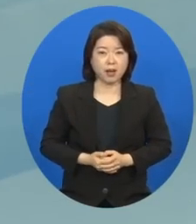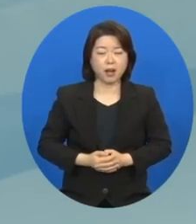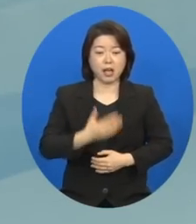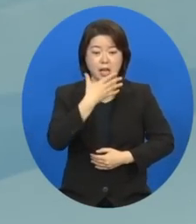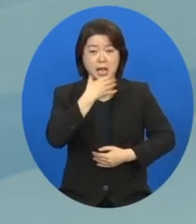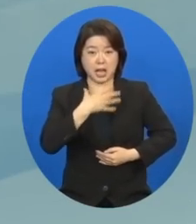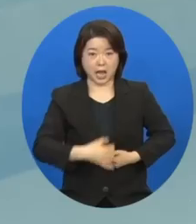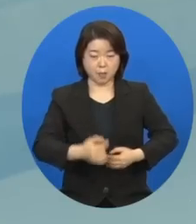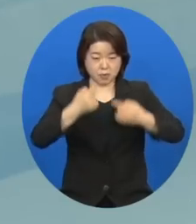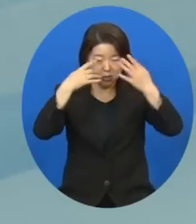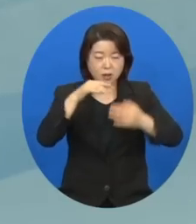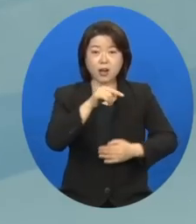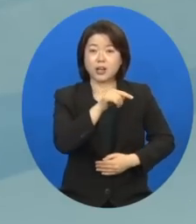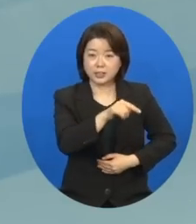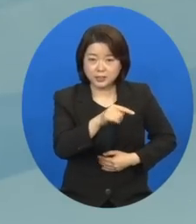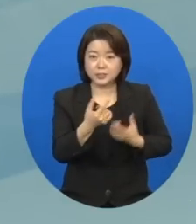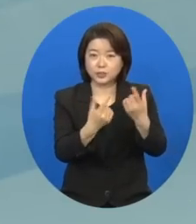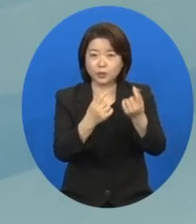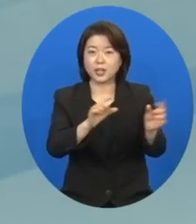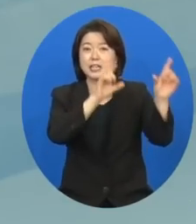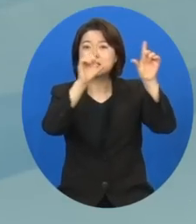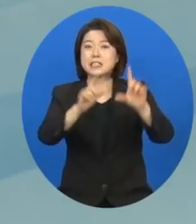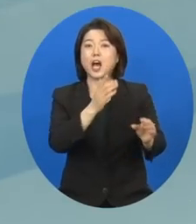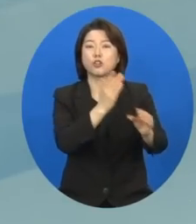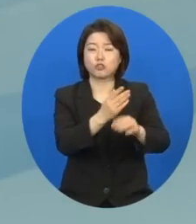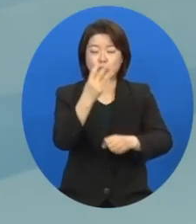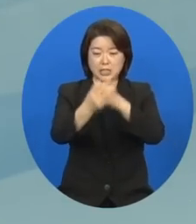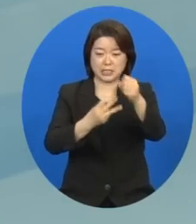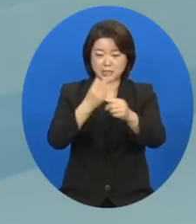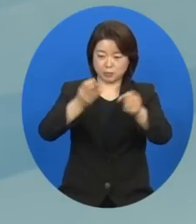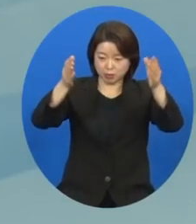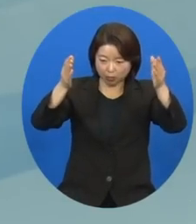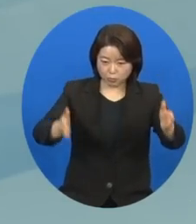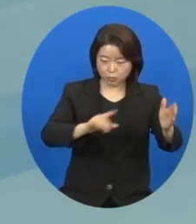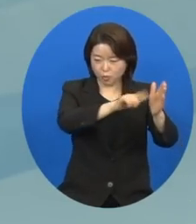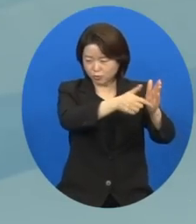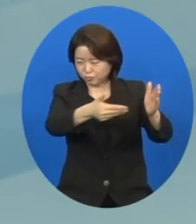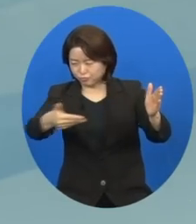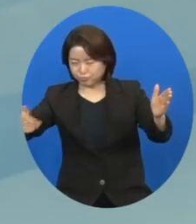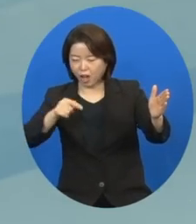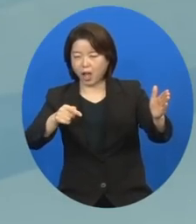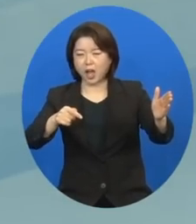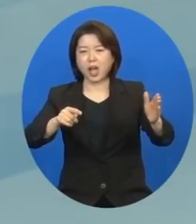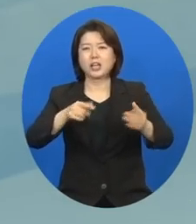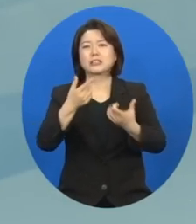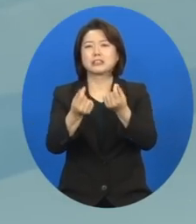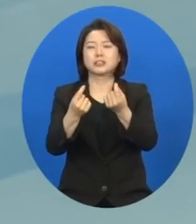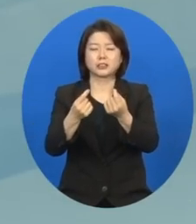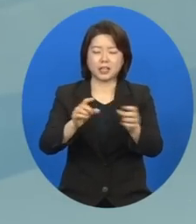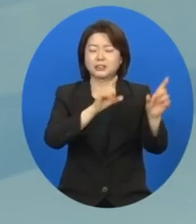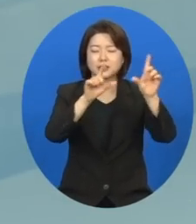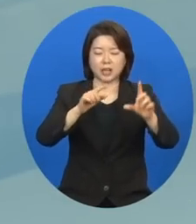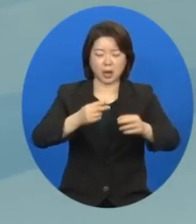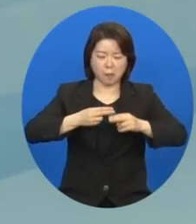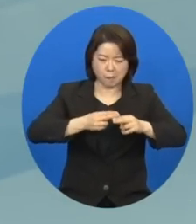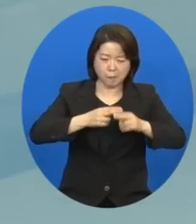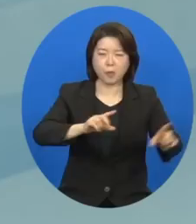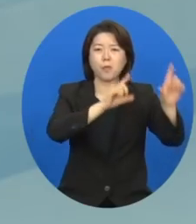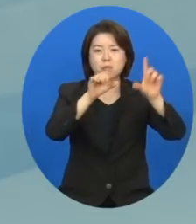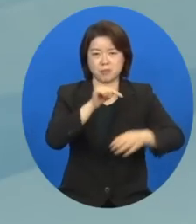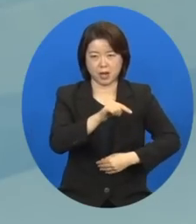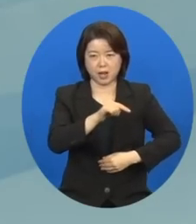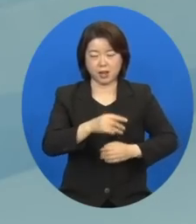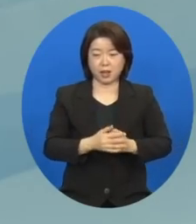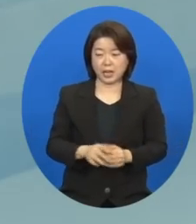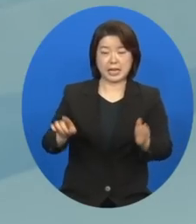정확하게 그렇게 살고 있다는 거예요. 지난 13년의 세월은 그런 삶이었습니다. 여러분, 믿음이 없이 행하는